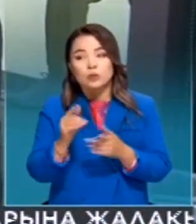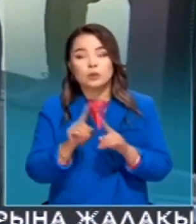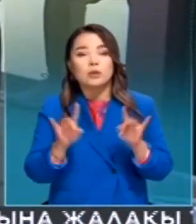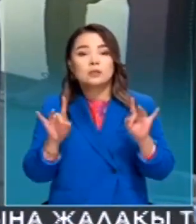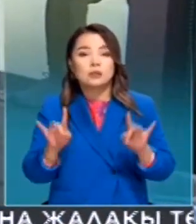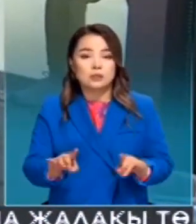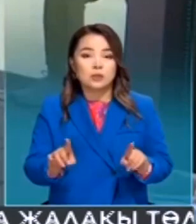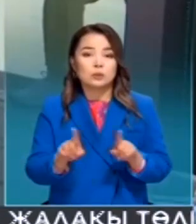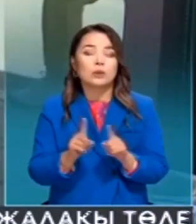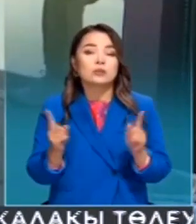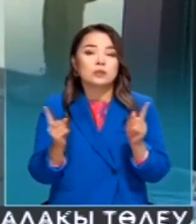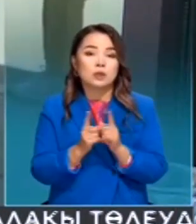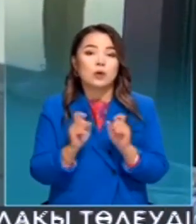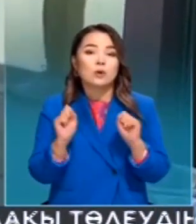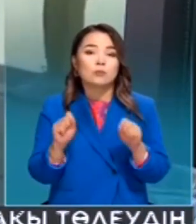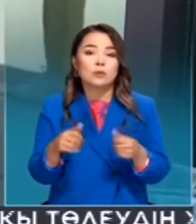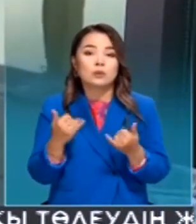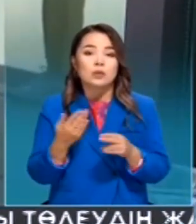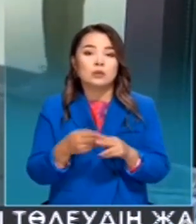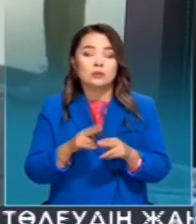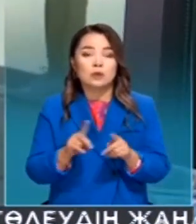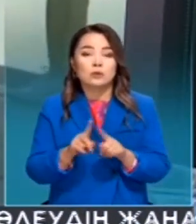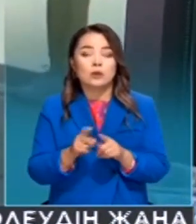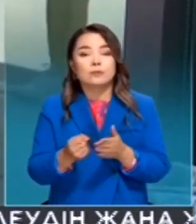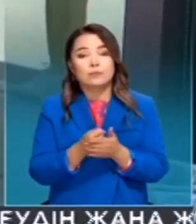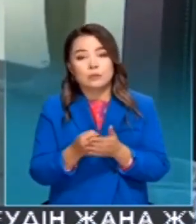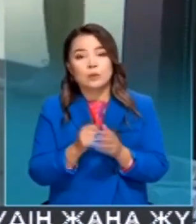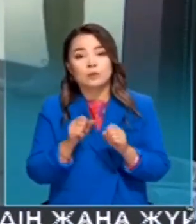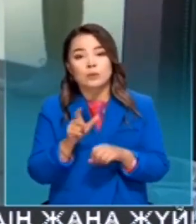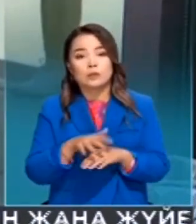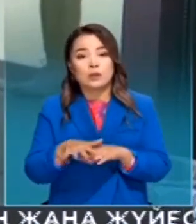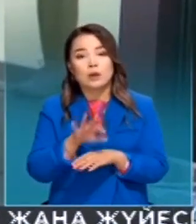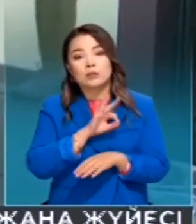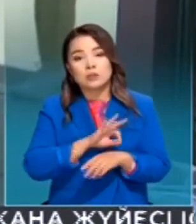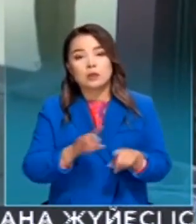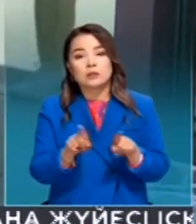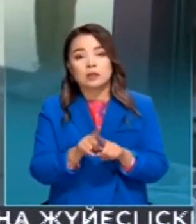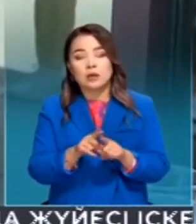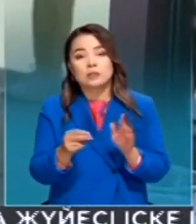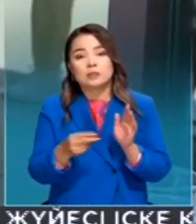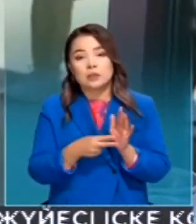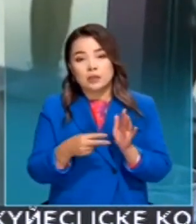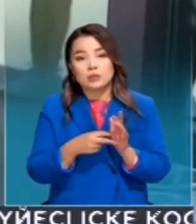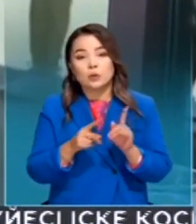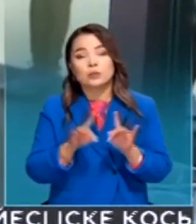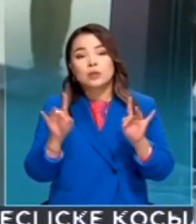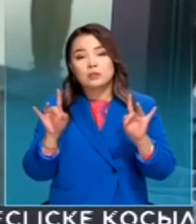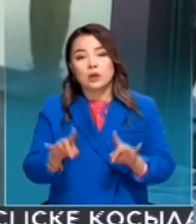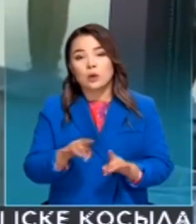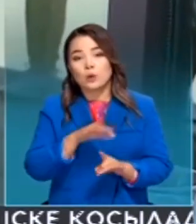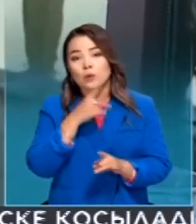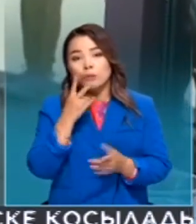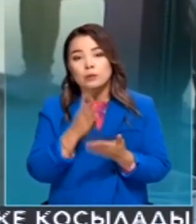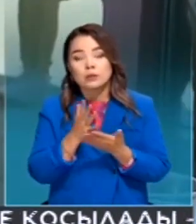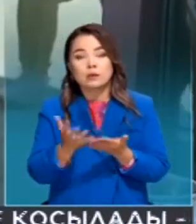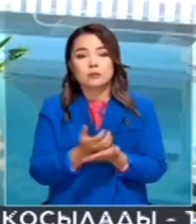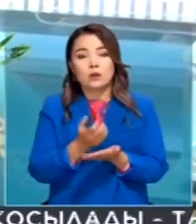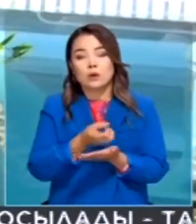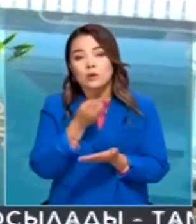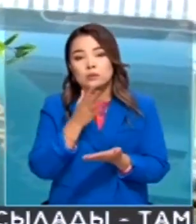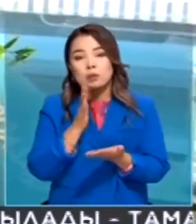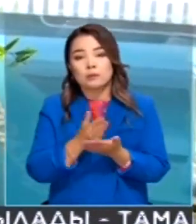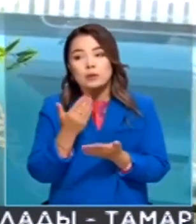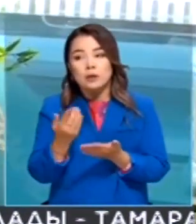ресторандар көп кездестіруге болады. Енді доступный дейді ғой. Халықтың қолжетімді цінадағы ресторандар да көп, сол үшін жақсы тамақ жатыр деп